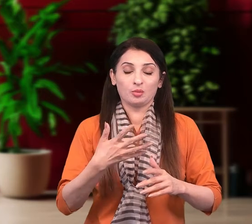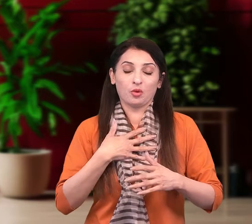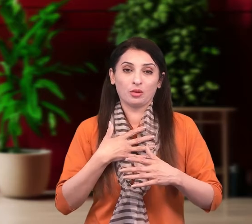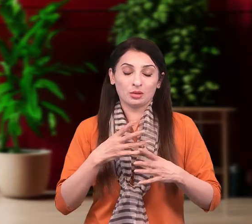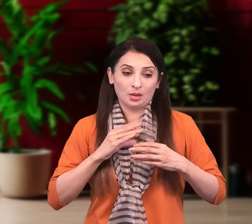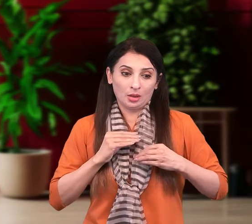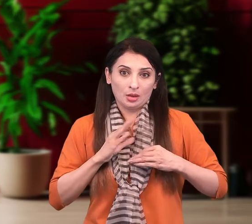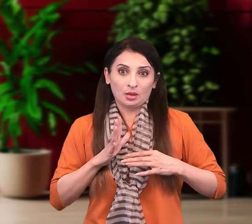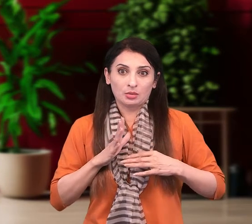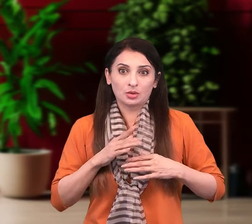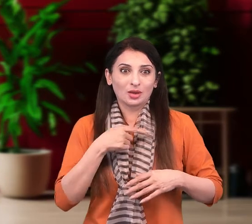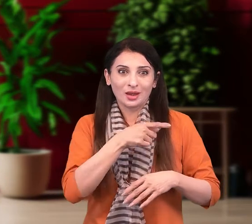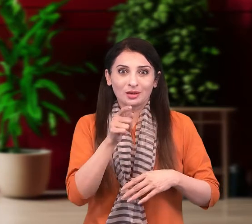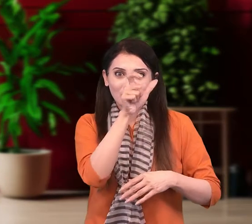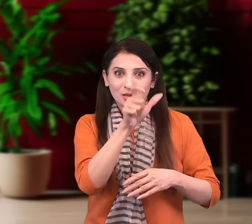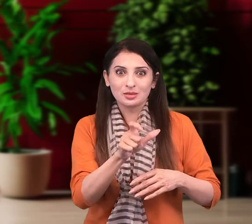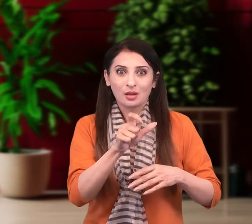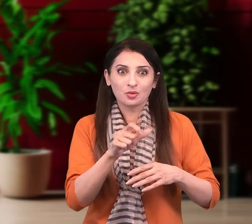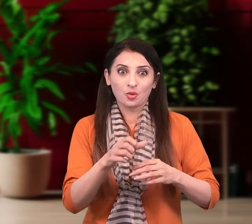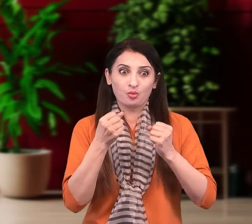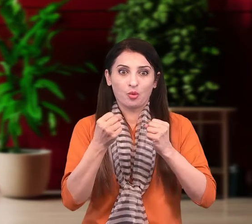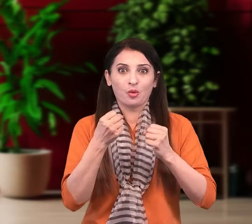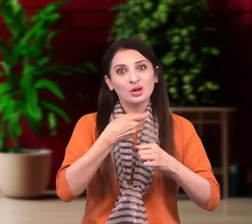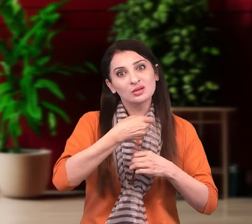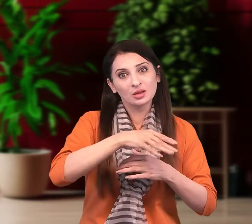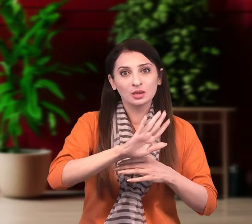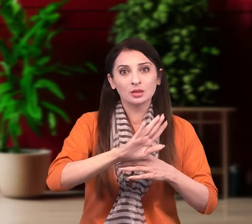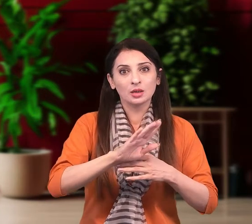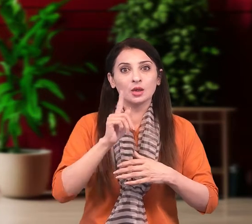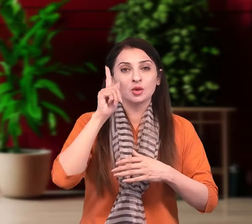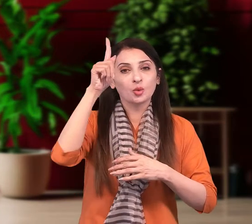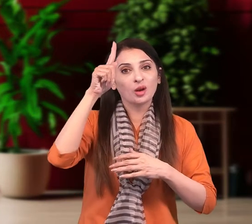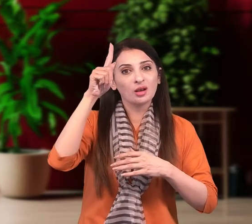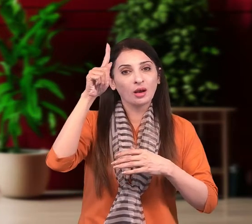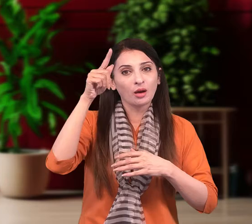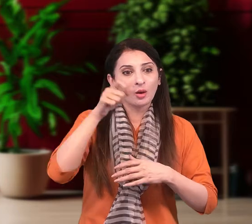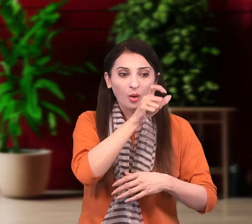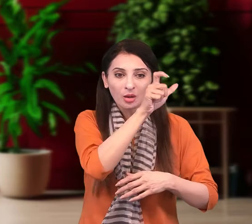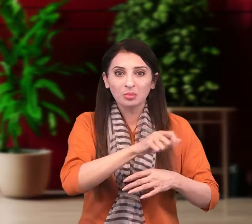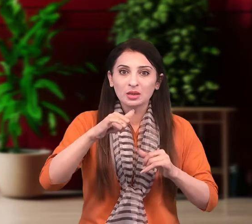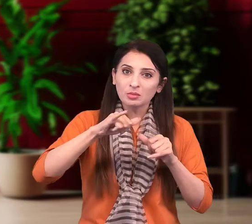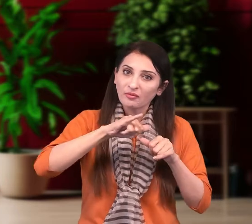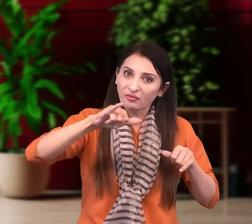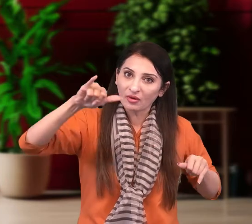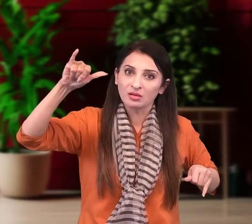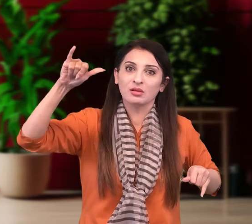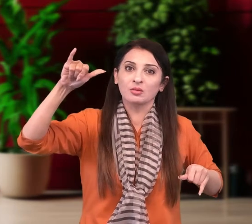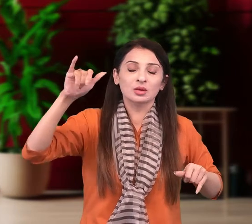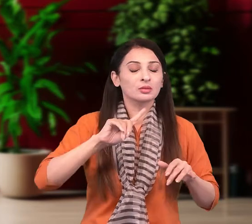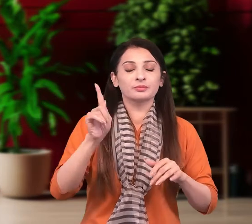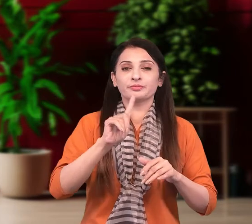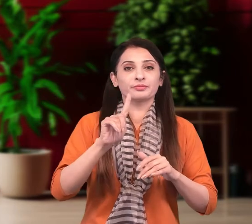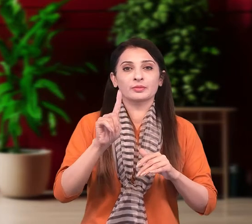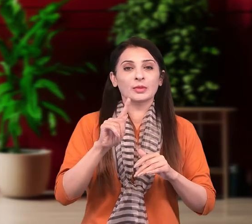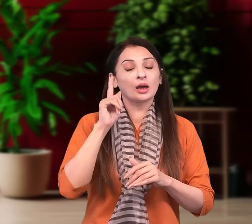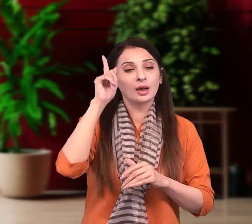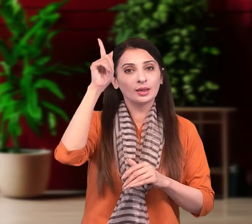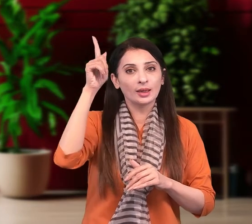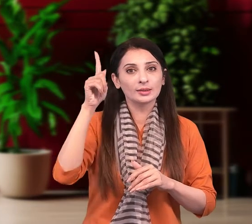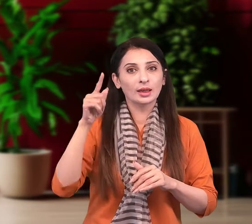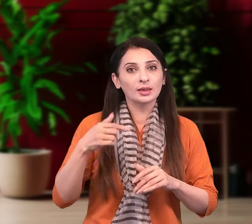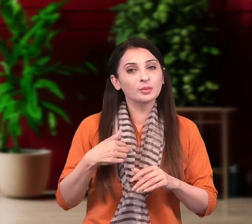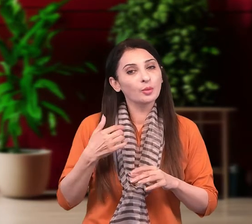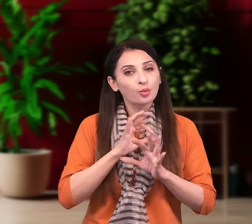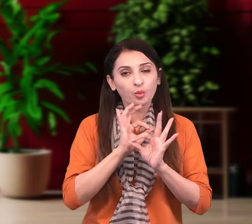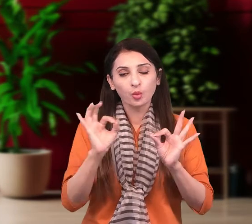से दीनदार लोग बहुत घबरा जाते हैं कि अगर हमने इतनी ज़्यादा पावर और ऑटोनमी इंसान को दे दी तो वो शायद अल्लाह से दूर हो